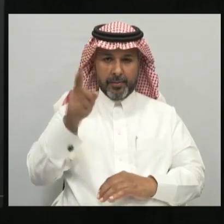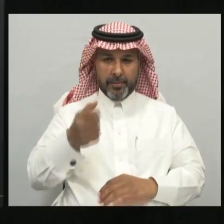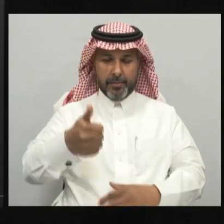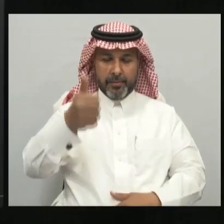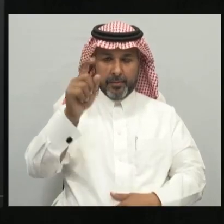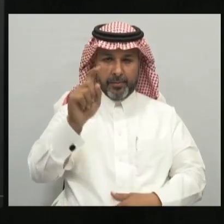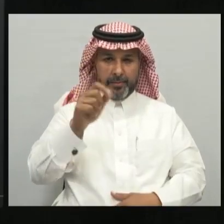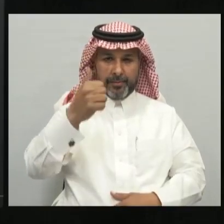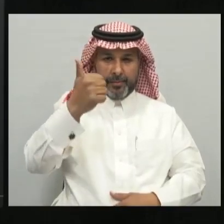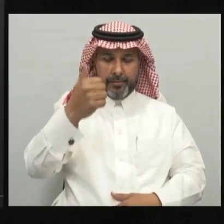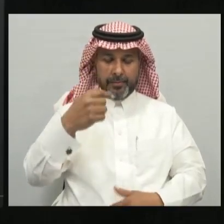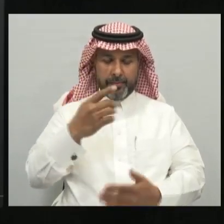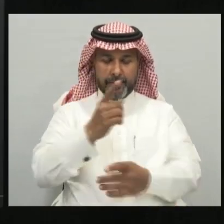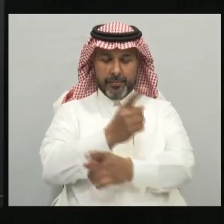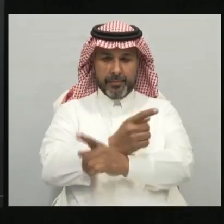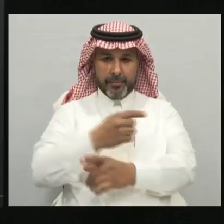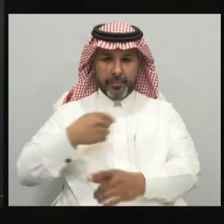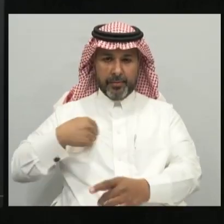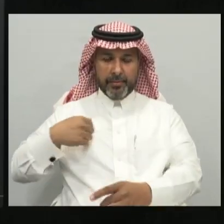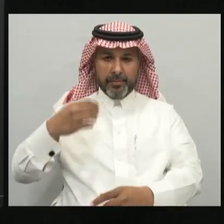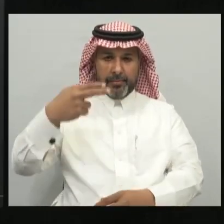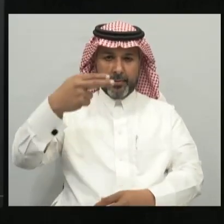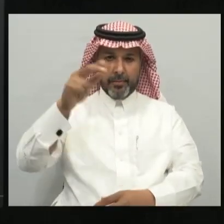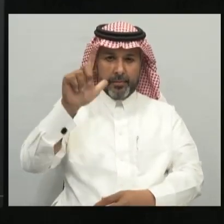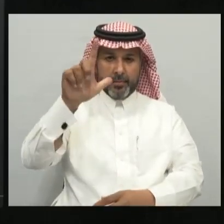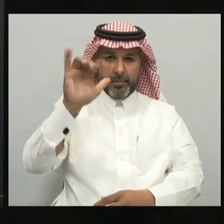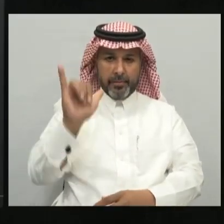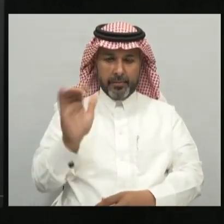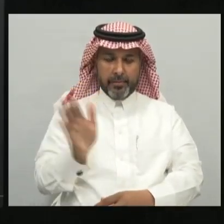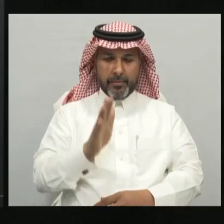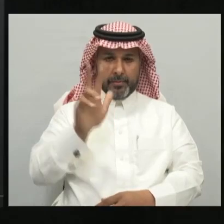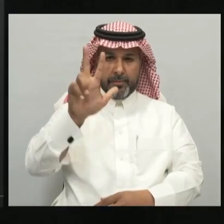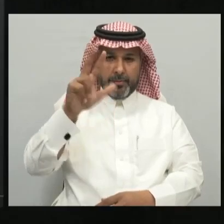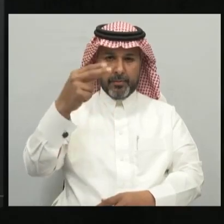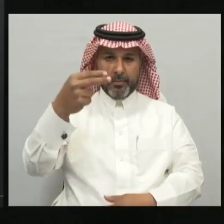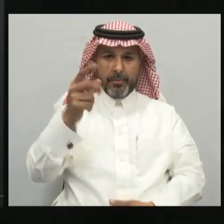علي عبد الله العنبر وزميلي في لغه الاشاره الاستاذ بدر ناصر الحمود